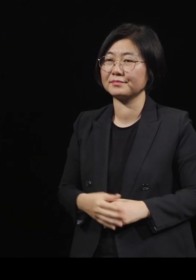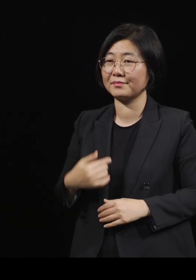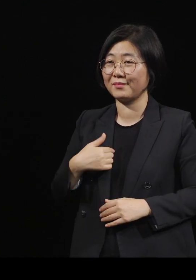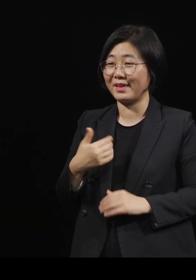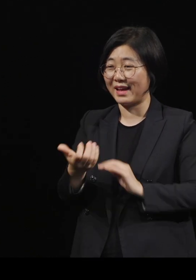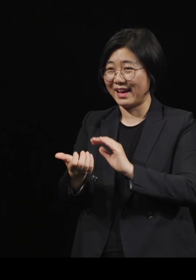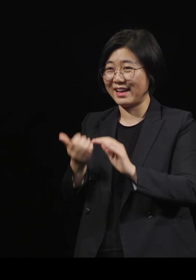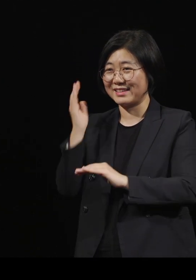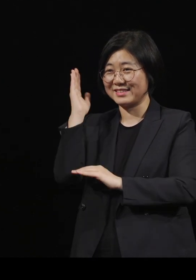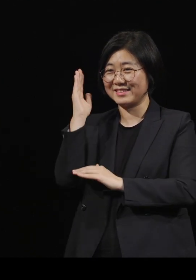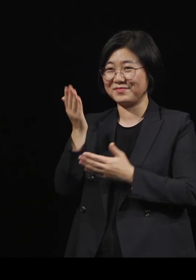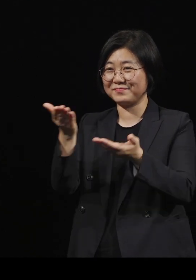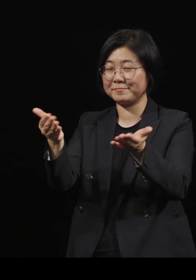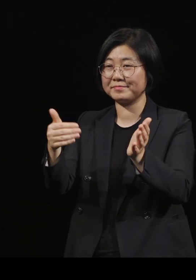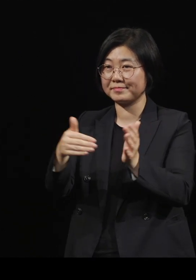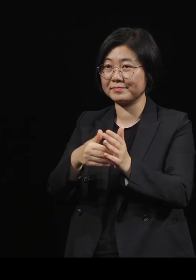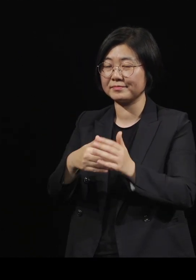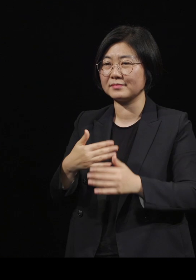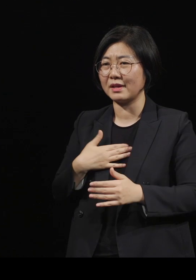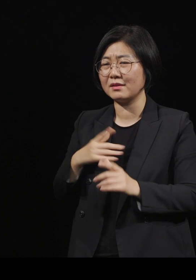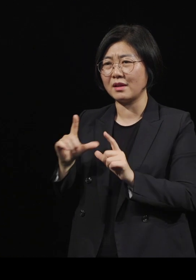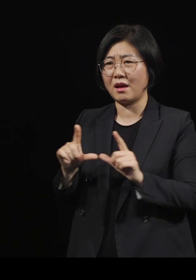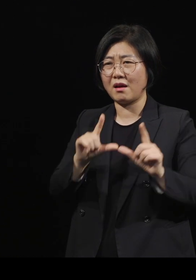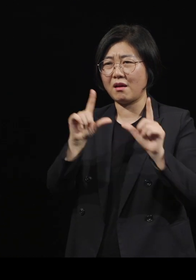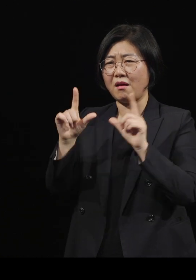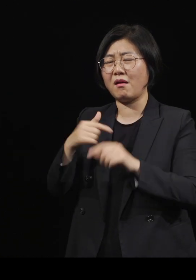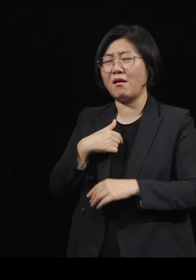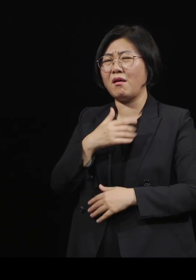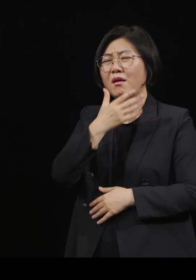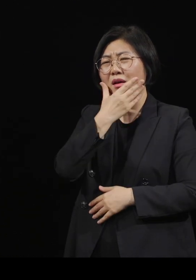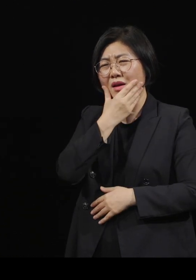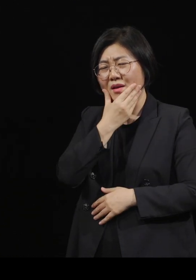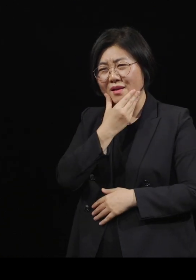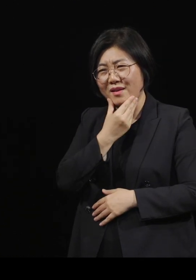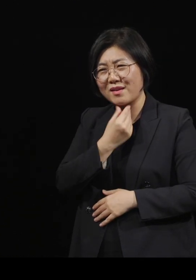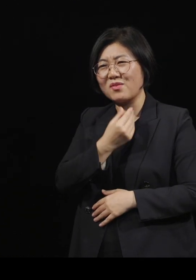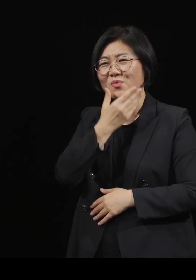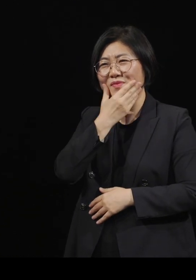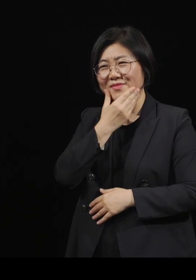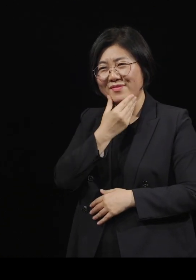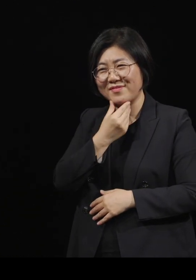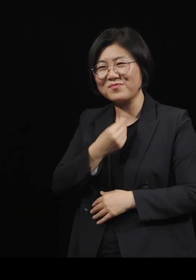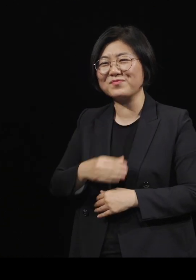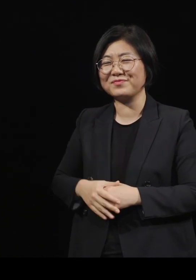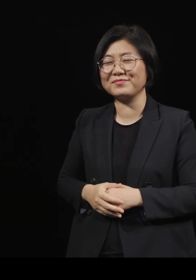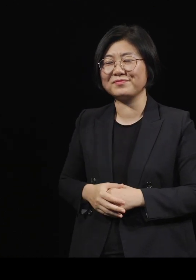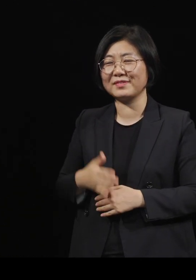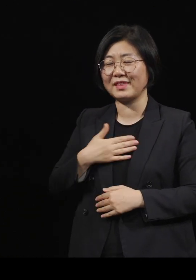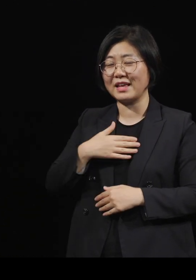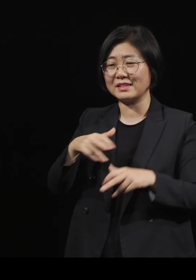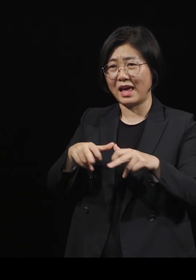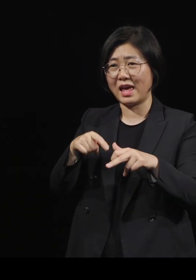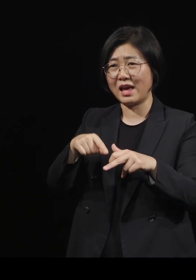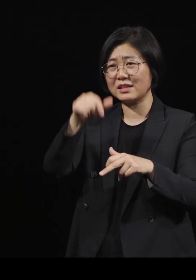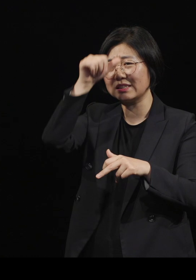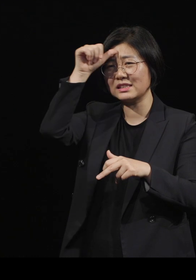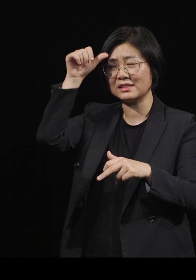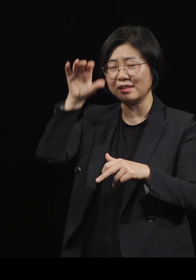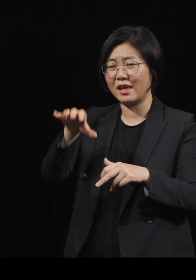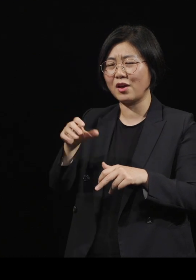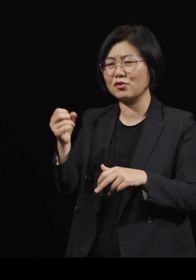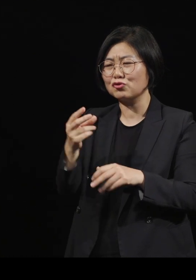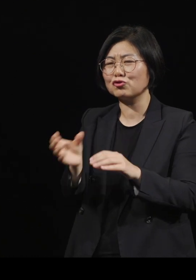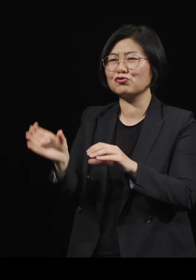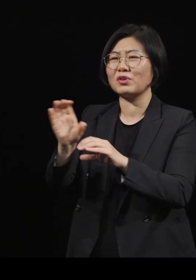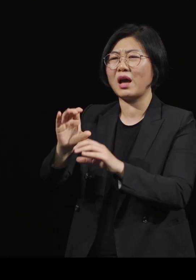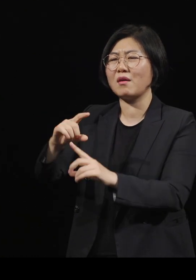저는 앞에서도 이야기했지만 저의 삶이 너무나 행복하고 제 장애가 인생의 플러스